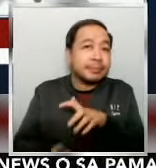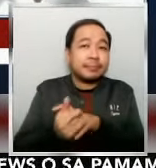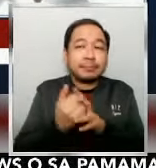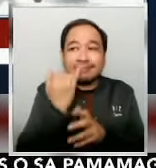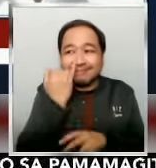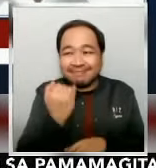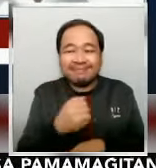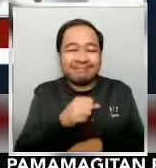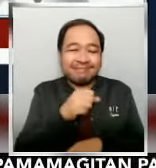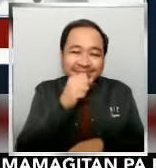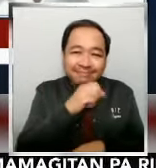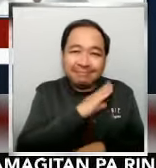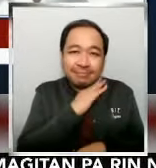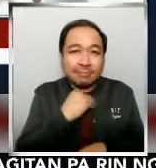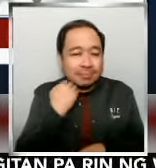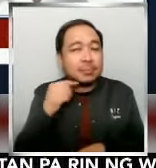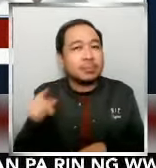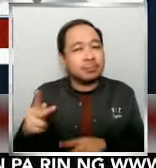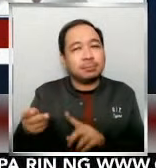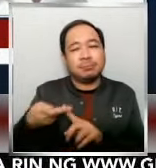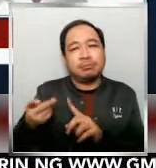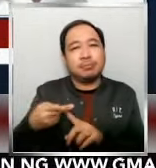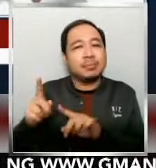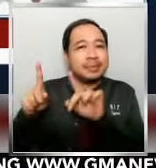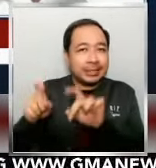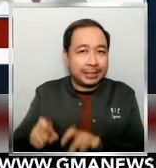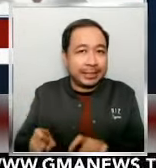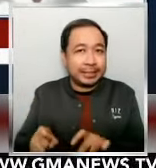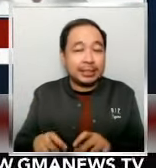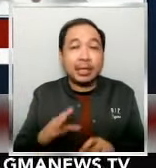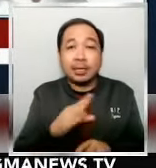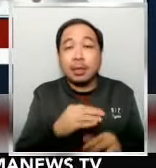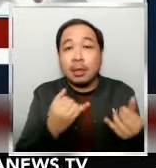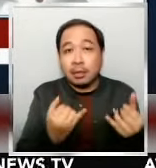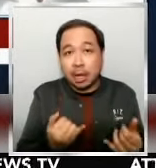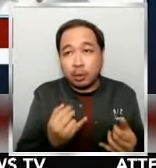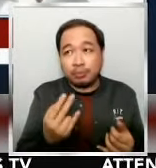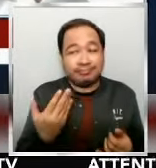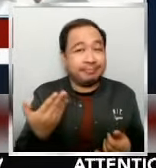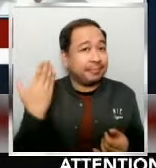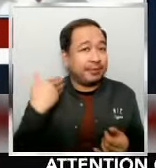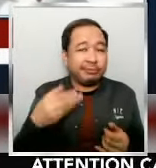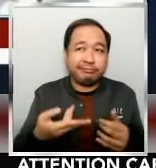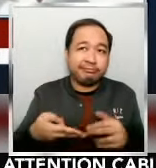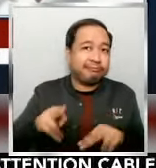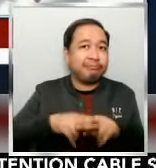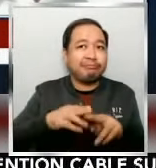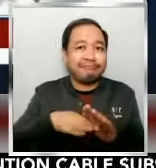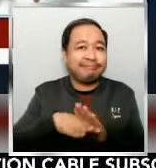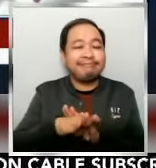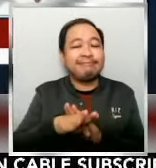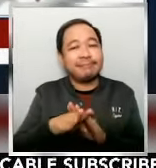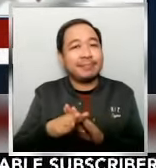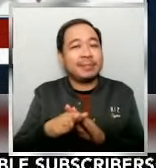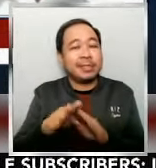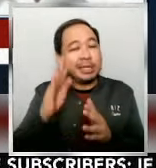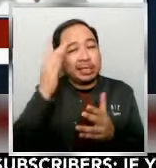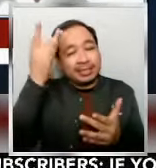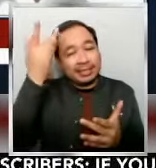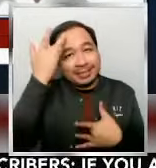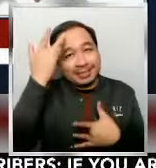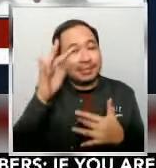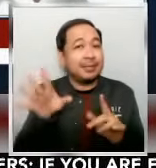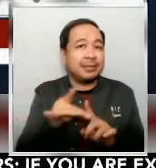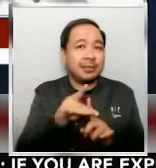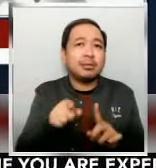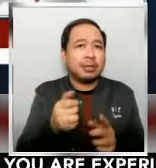ang atin mga tinetest. At nakita naman natin itong mga nakaraan surges ay nakatulong naman ito sa